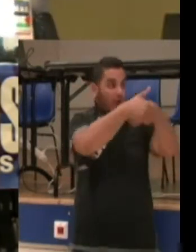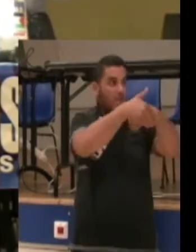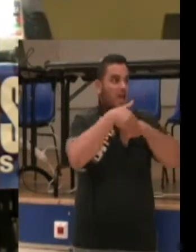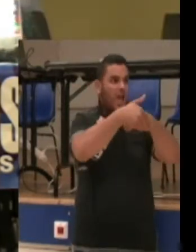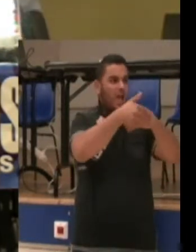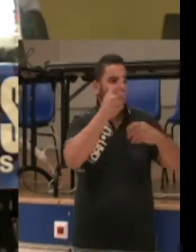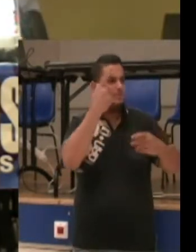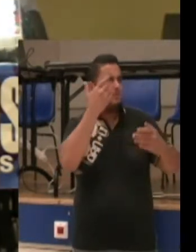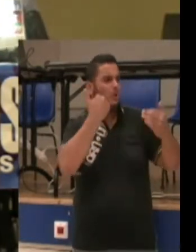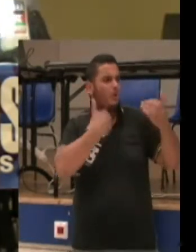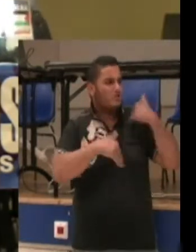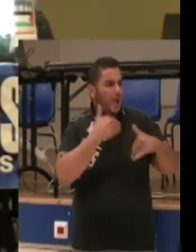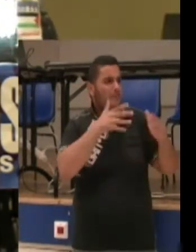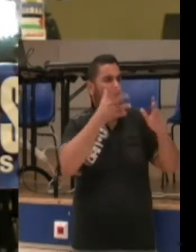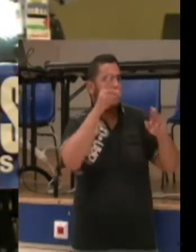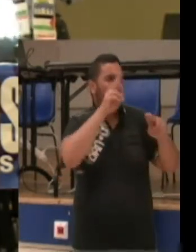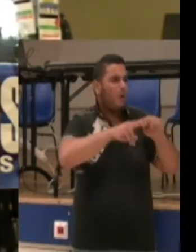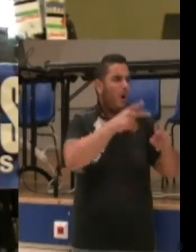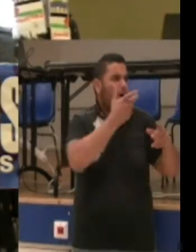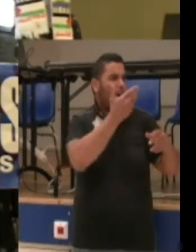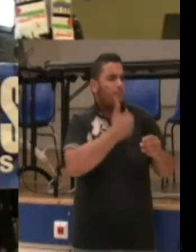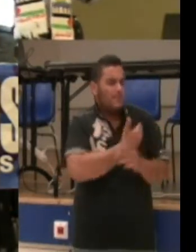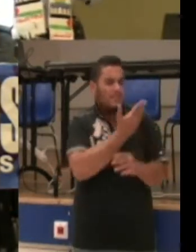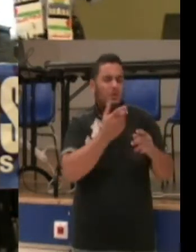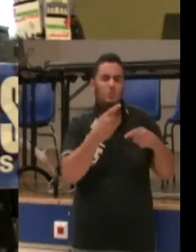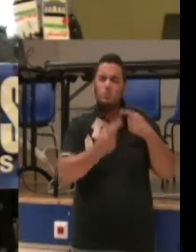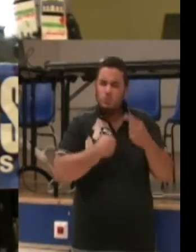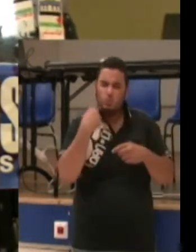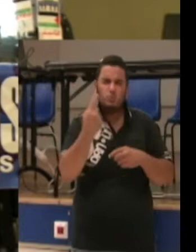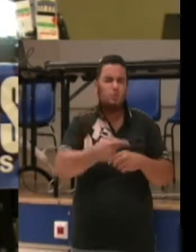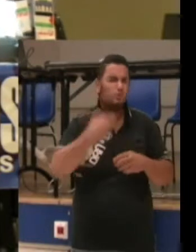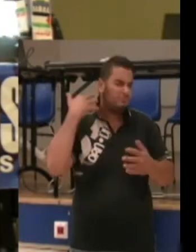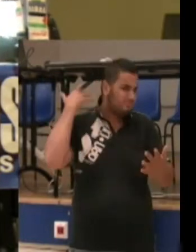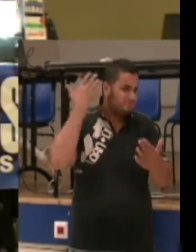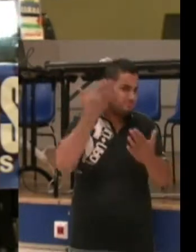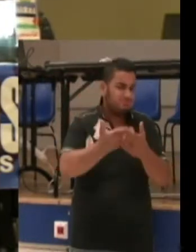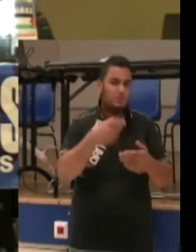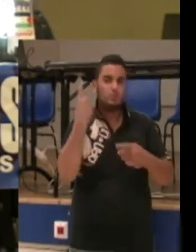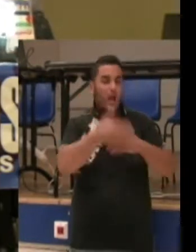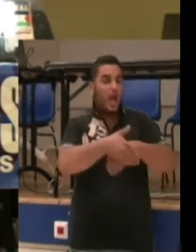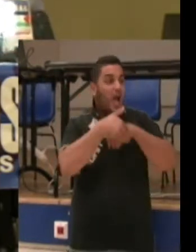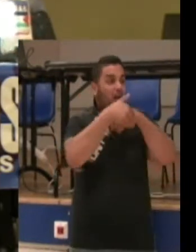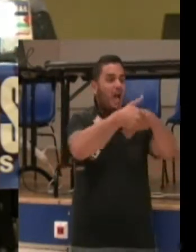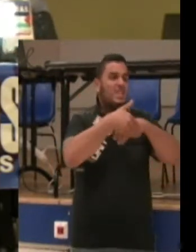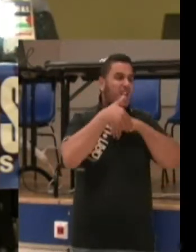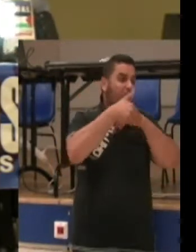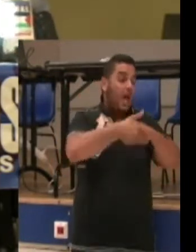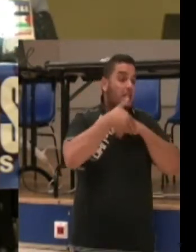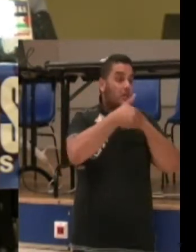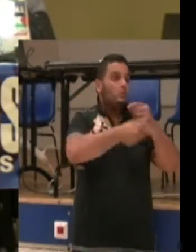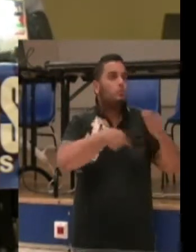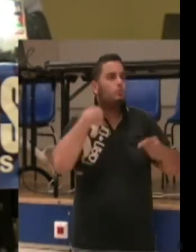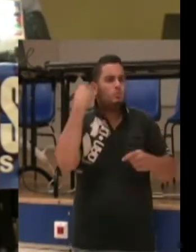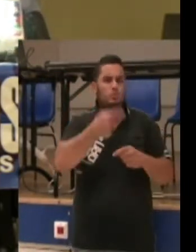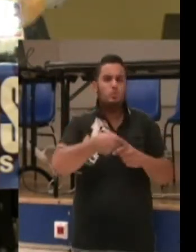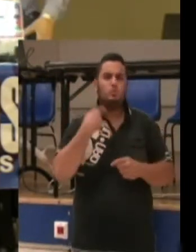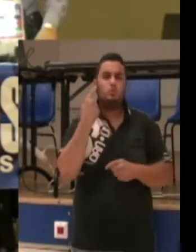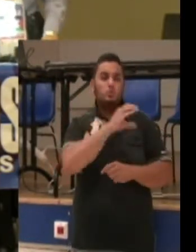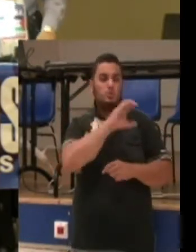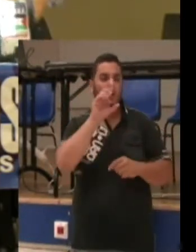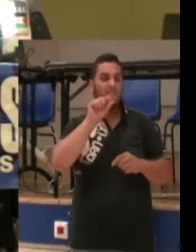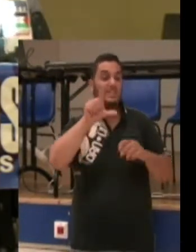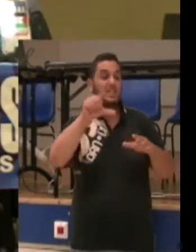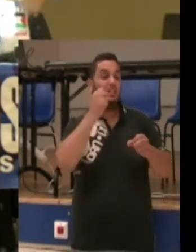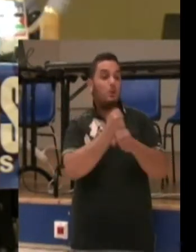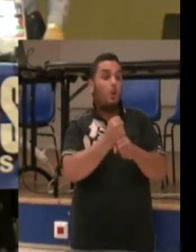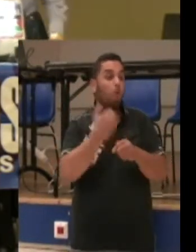assure tout le temps cette mission humanitaire et cette mission aussi digne de nos